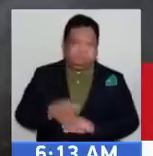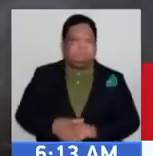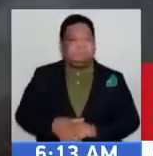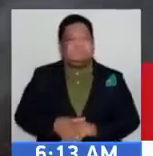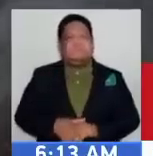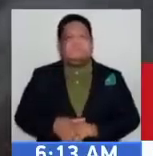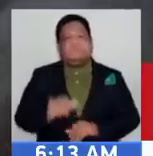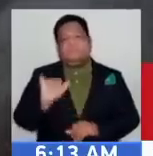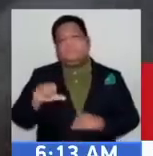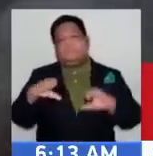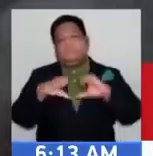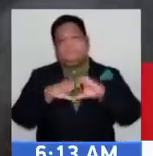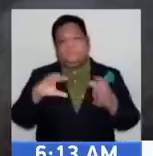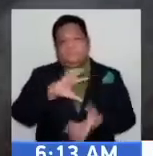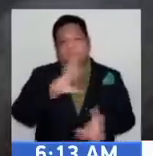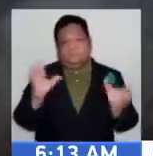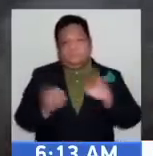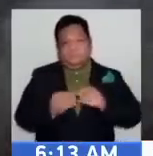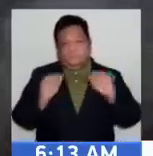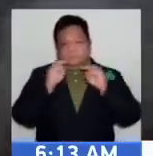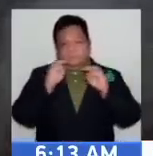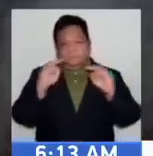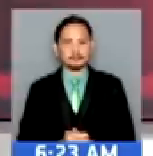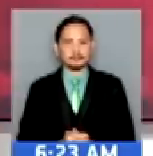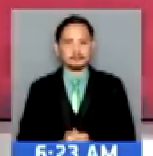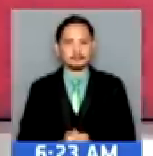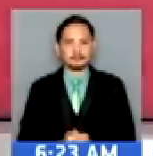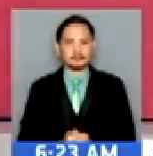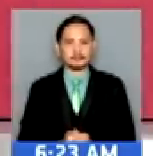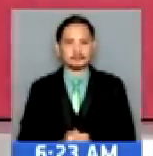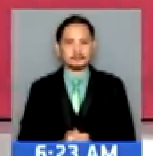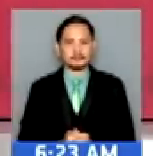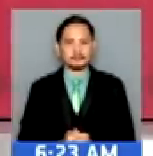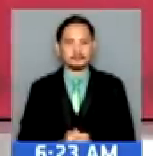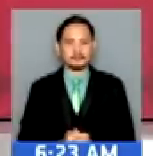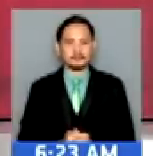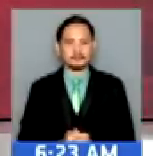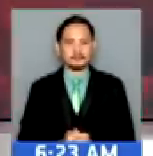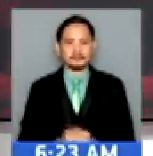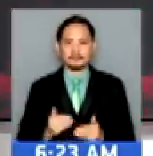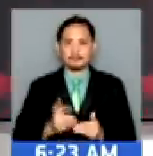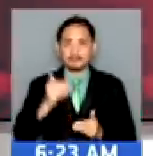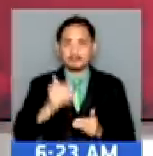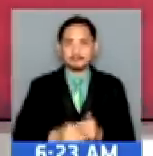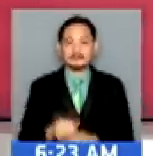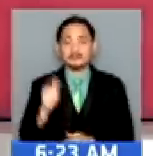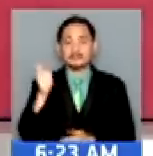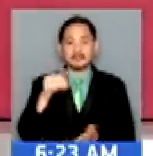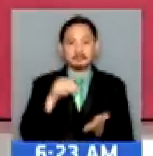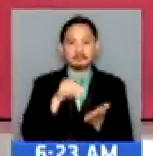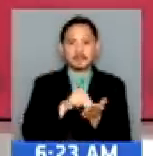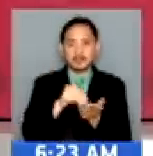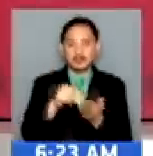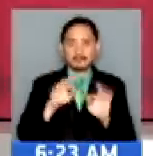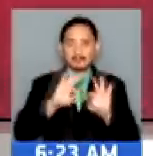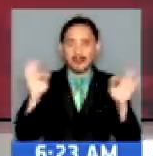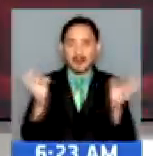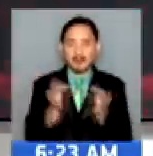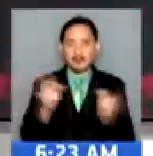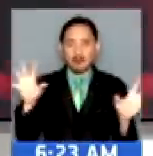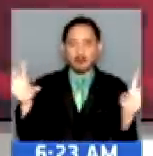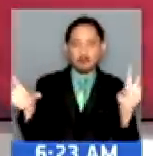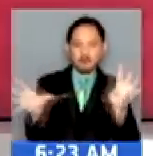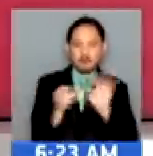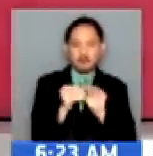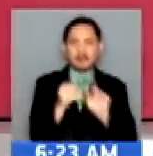si Darlene Kay ng GMA Integrated News. Mahigit 10 milyong pamilyang Pilipino ang nagsabing food poor o mahirap